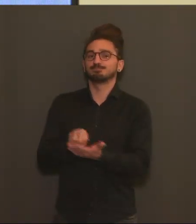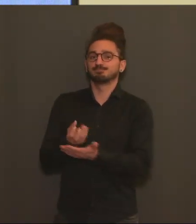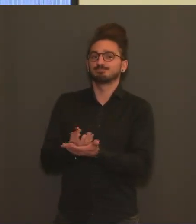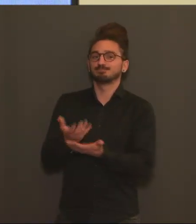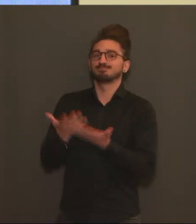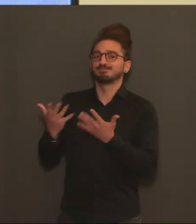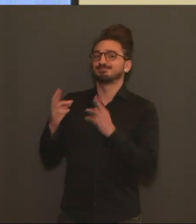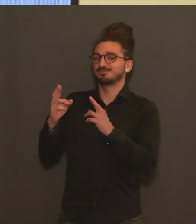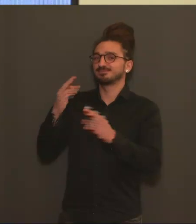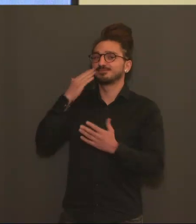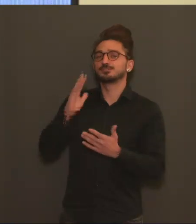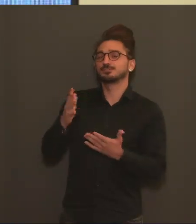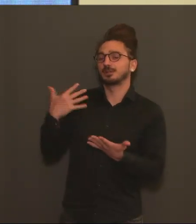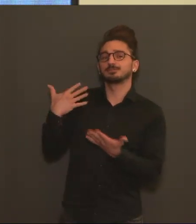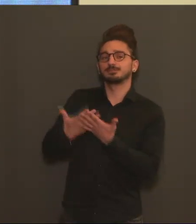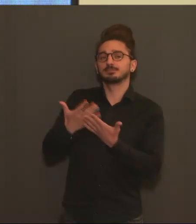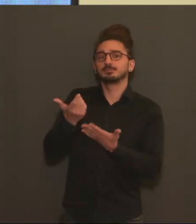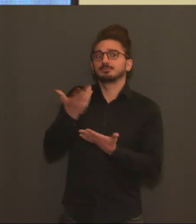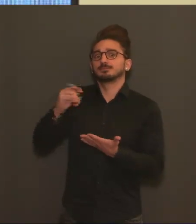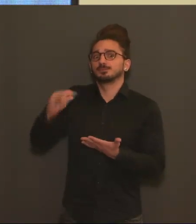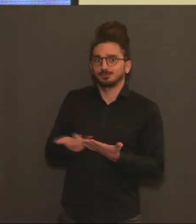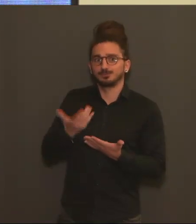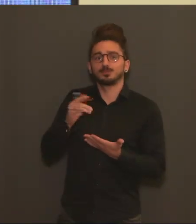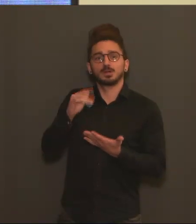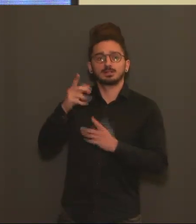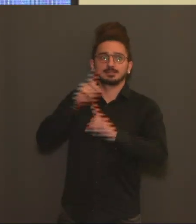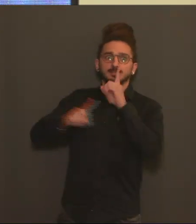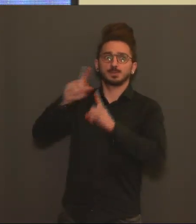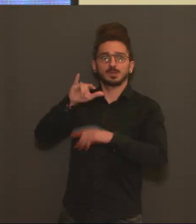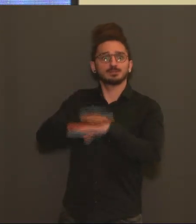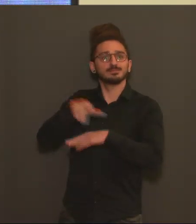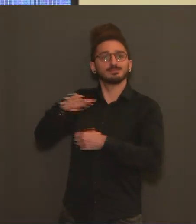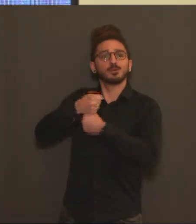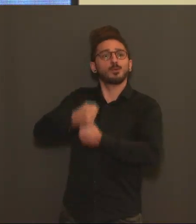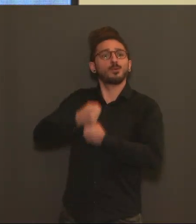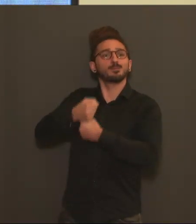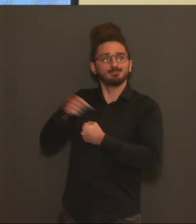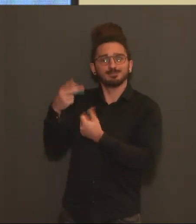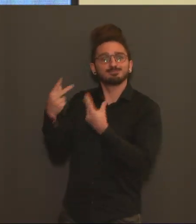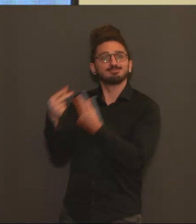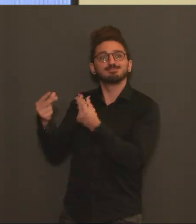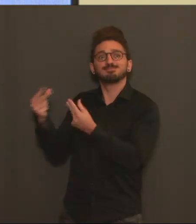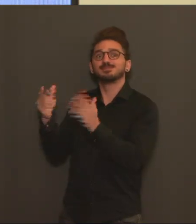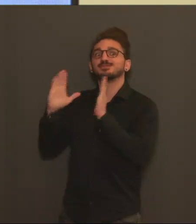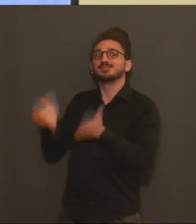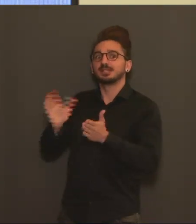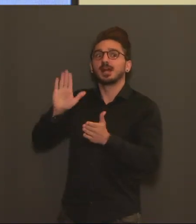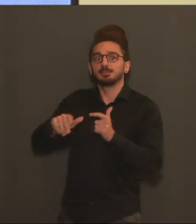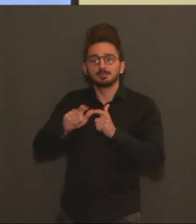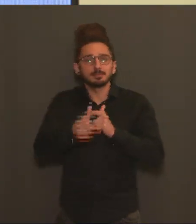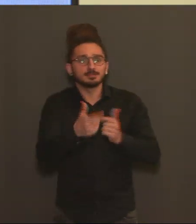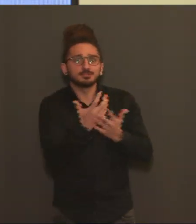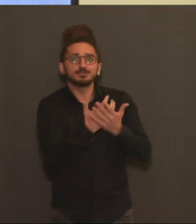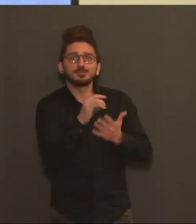c'est que la campagne de vaccination dans les maisons de repos se fait de plus en plus sentir dans les chiffres dans ce domaine